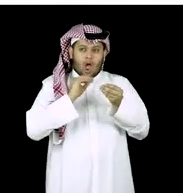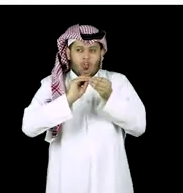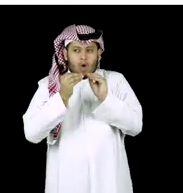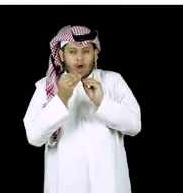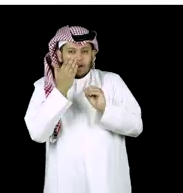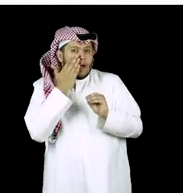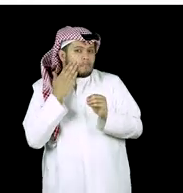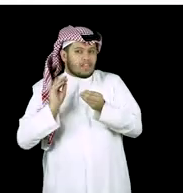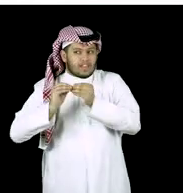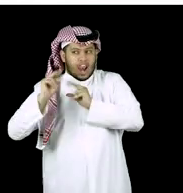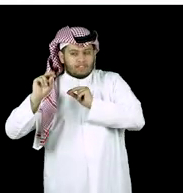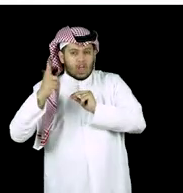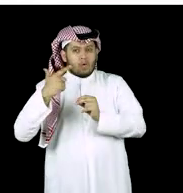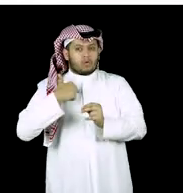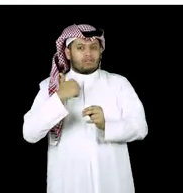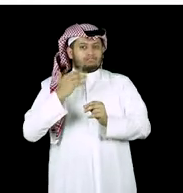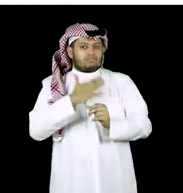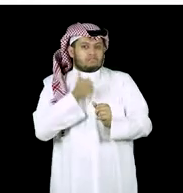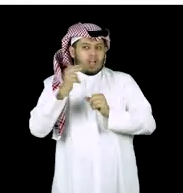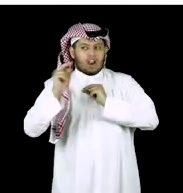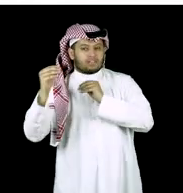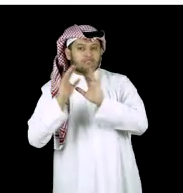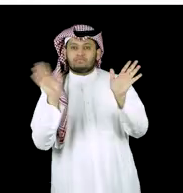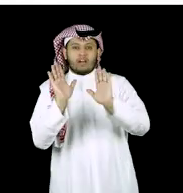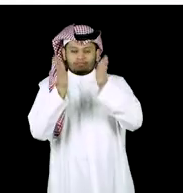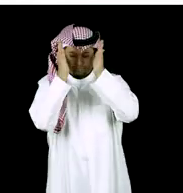عرق أو بلد دون آخر.